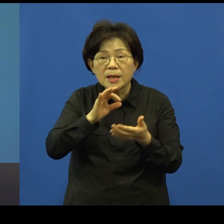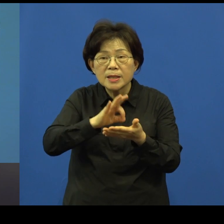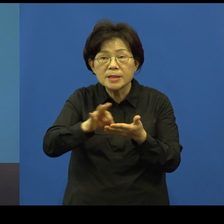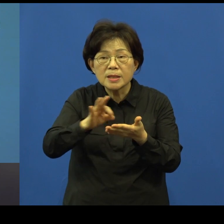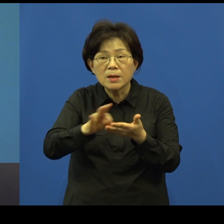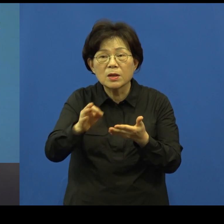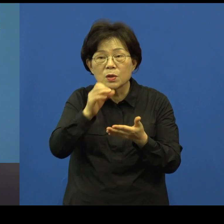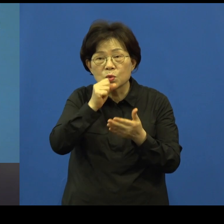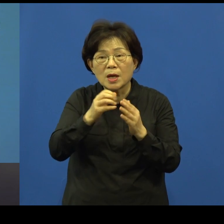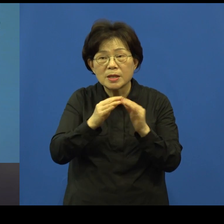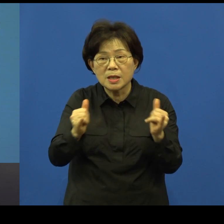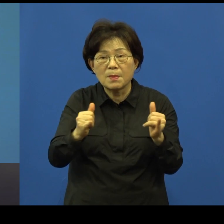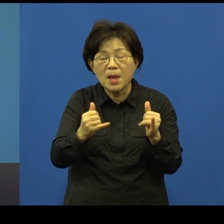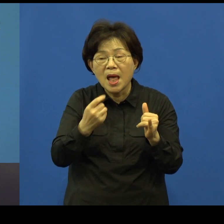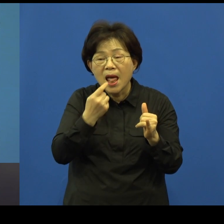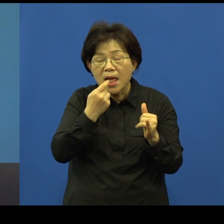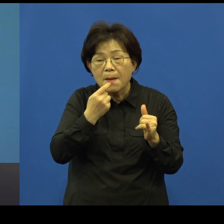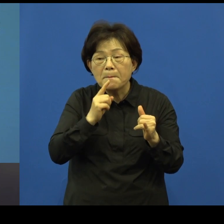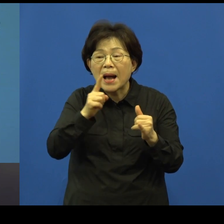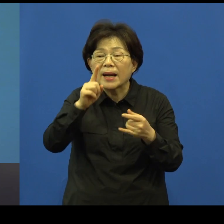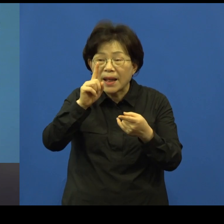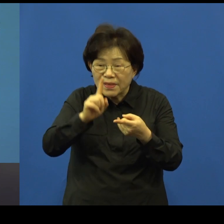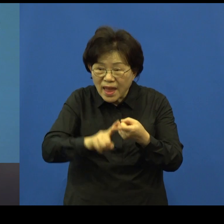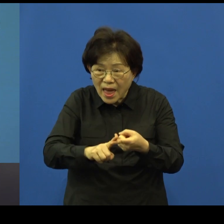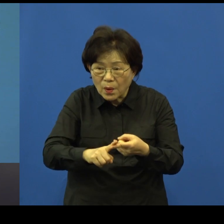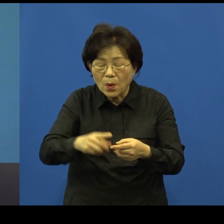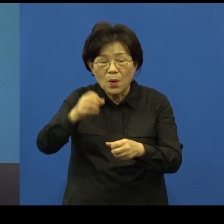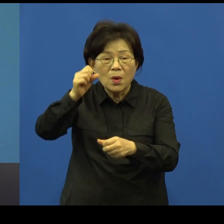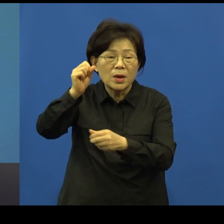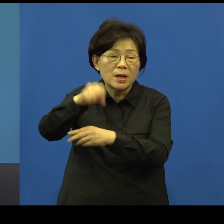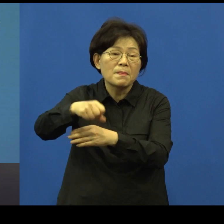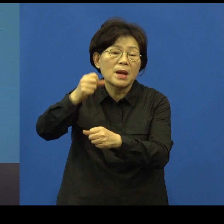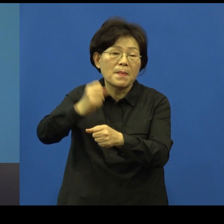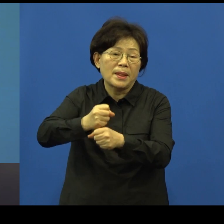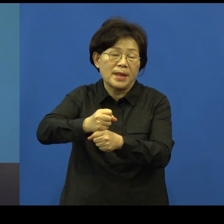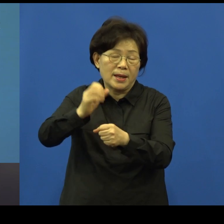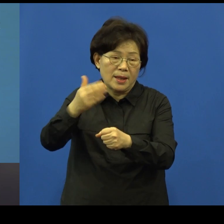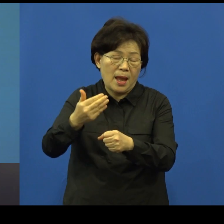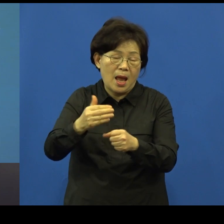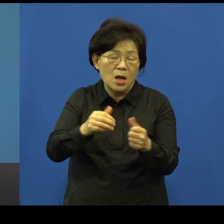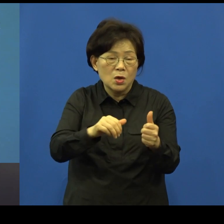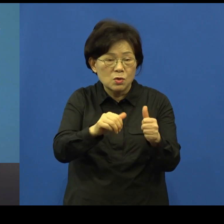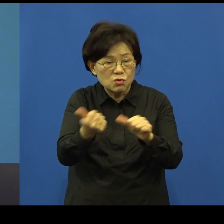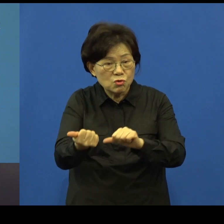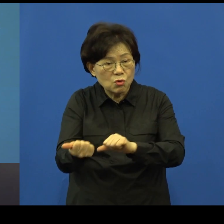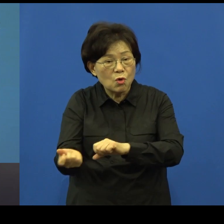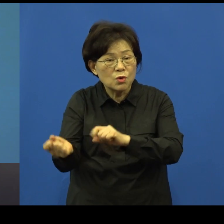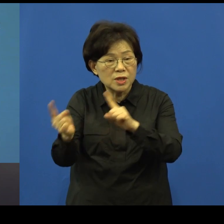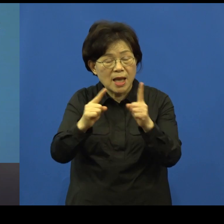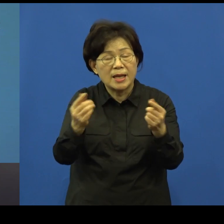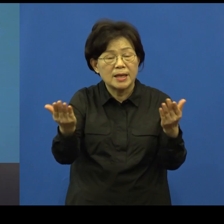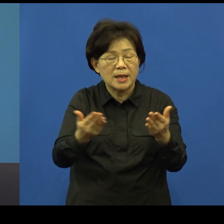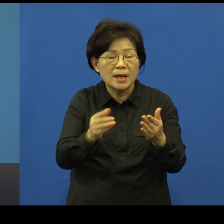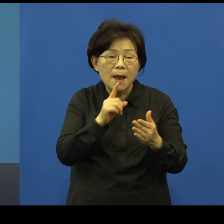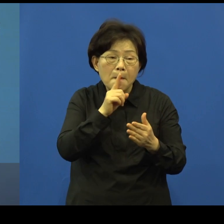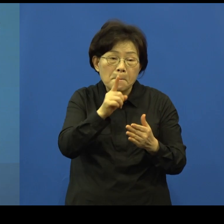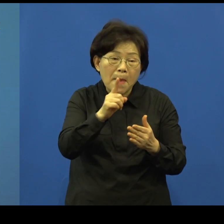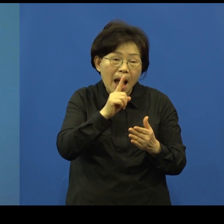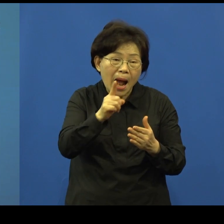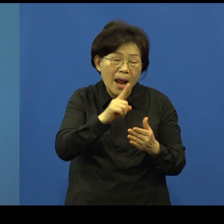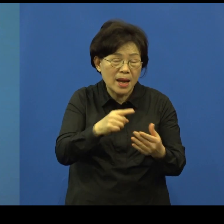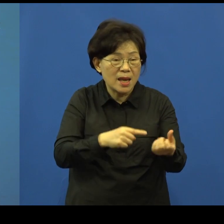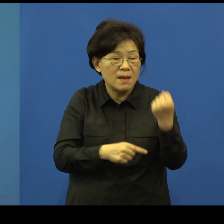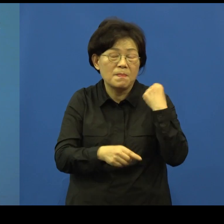좋아하는 자는 혀의 열매를 먹으리라. 죽고 사는 것이 혀의 힘에 달렸다 그래요.